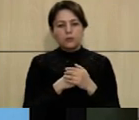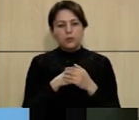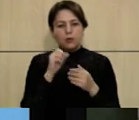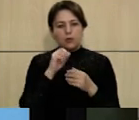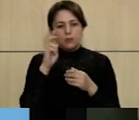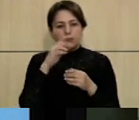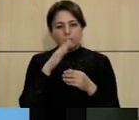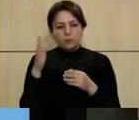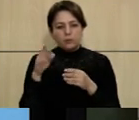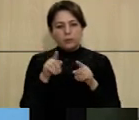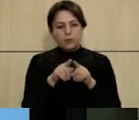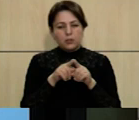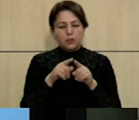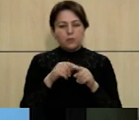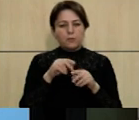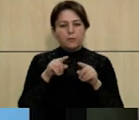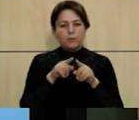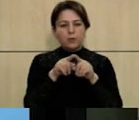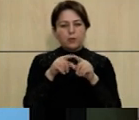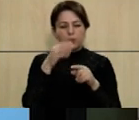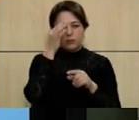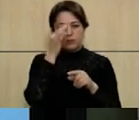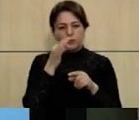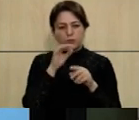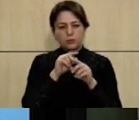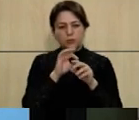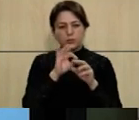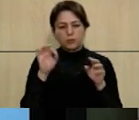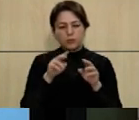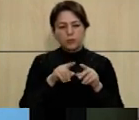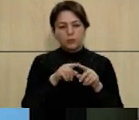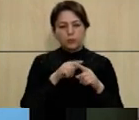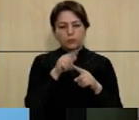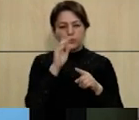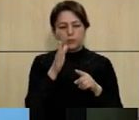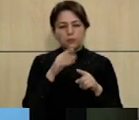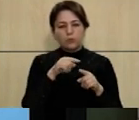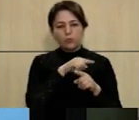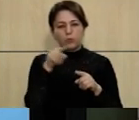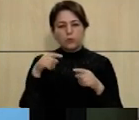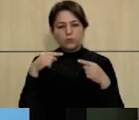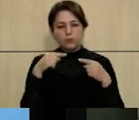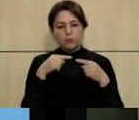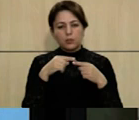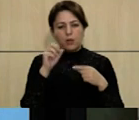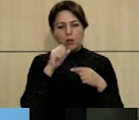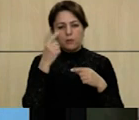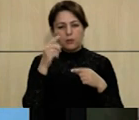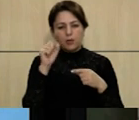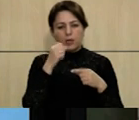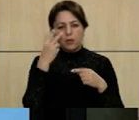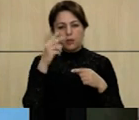AB tomondan ham parallel to'g'ri chiziqlar o'tkazamiz AC tomonga va ularni mos ravishda A1, A2,